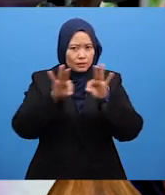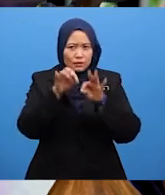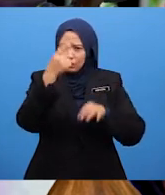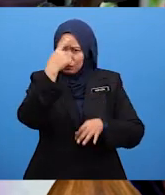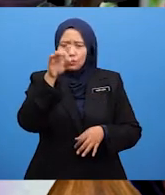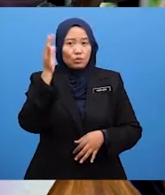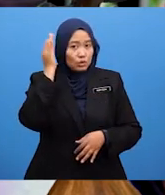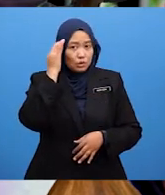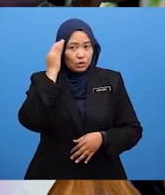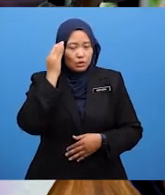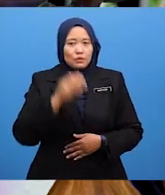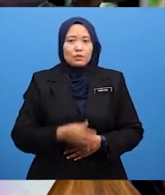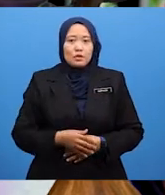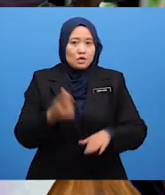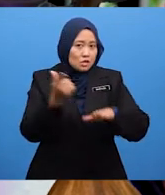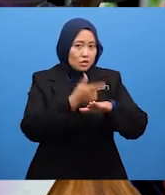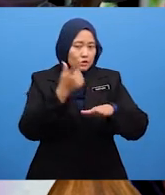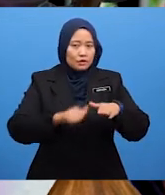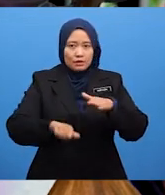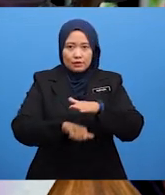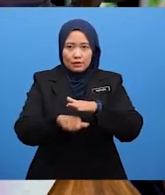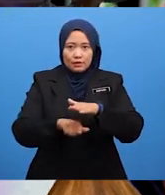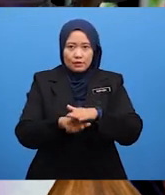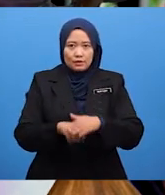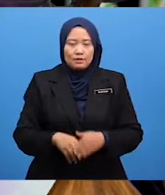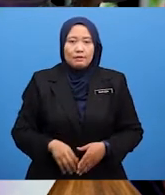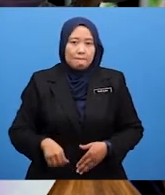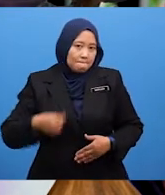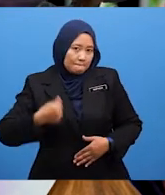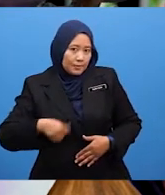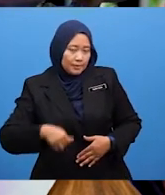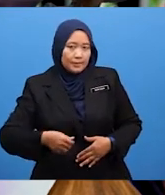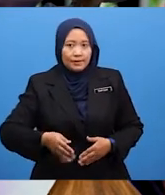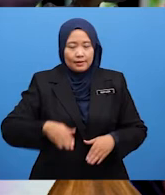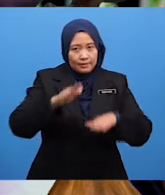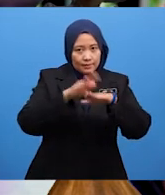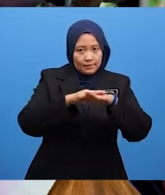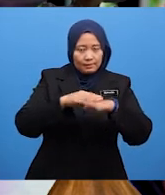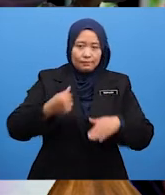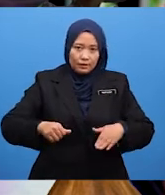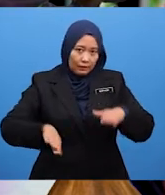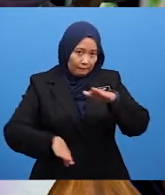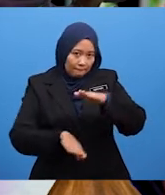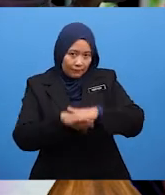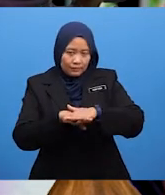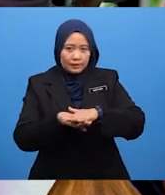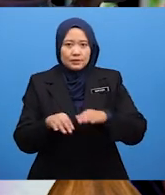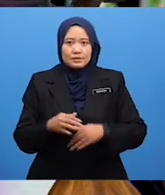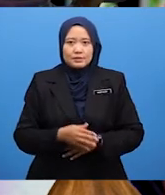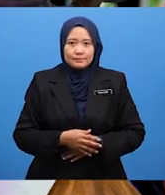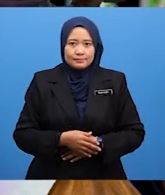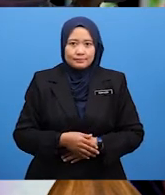yang perlu dipelajari adalah petikan ke bawah, petikan ke atas dan petikan tar atau tremolo.